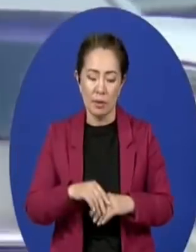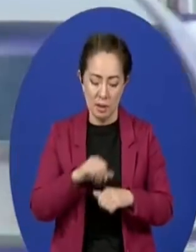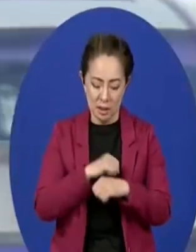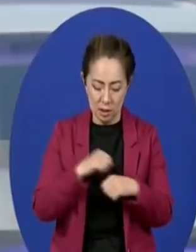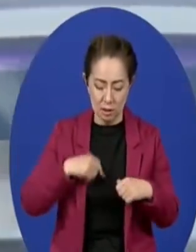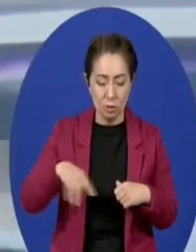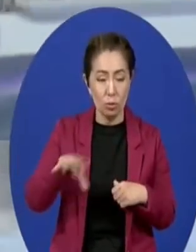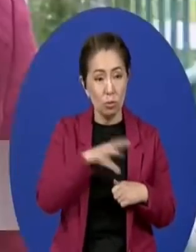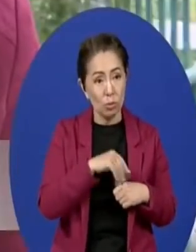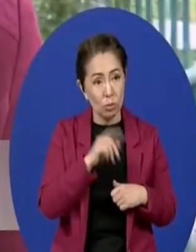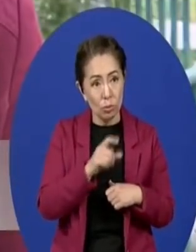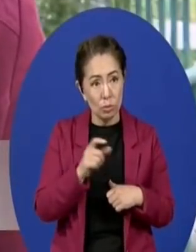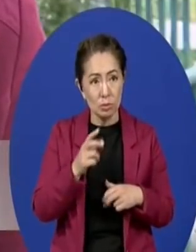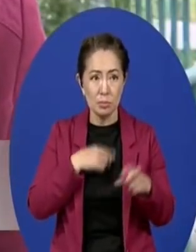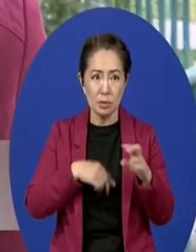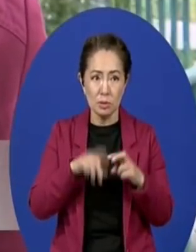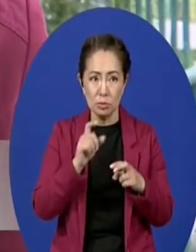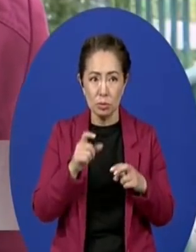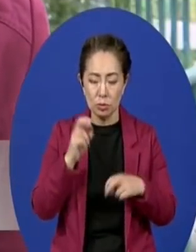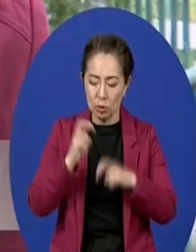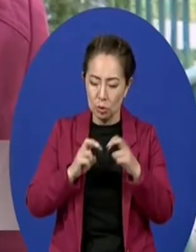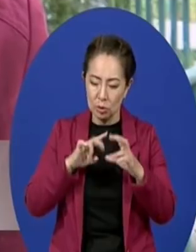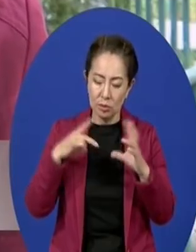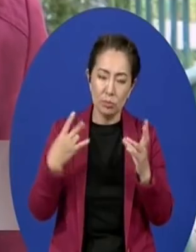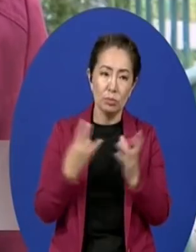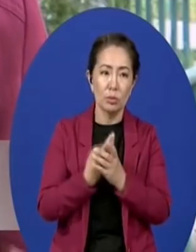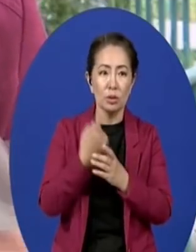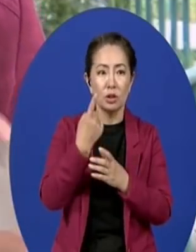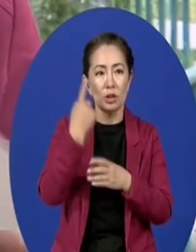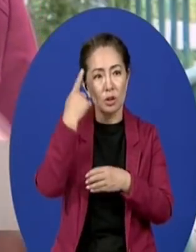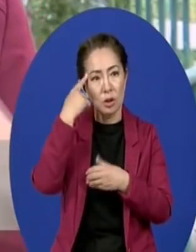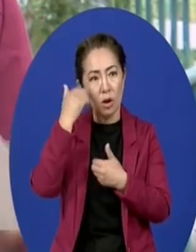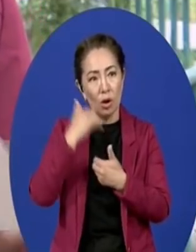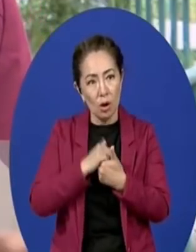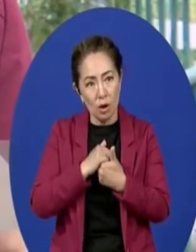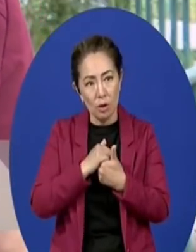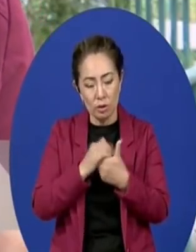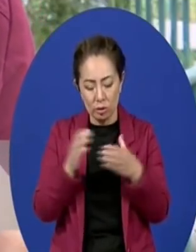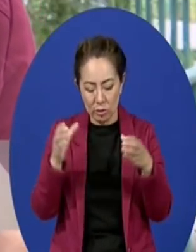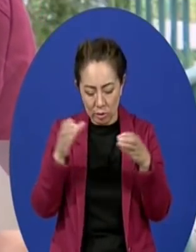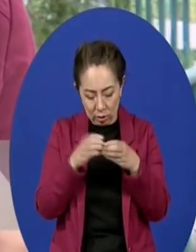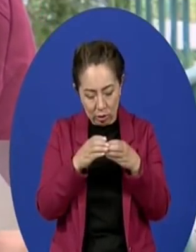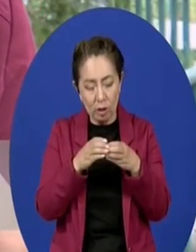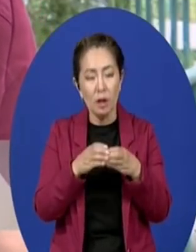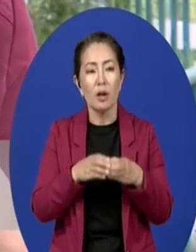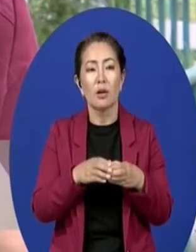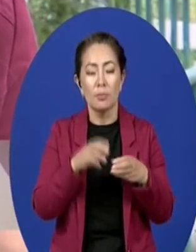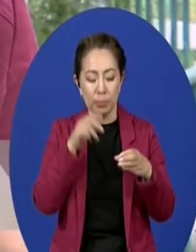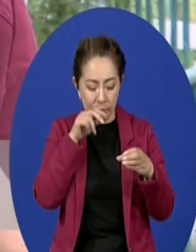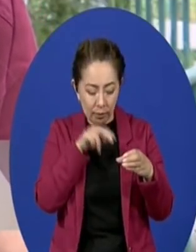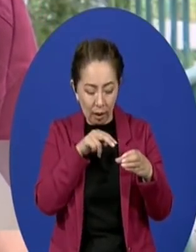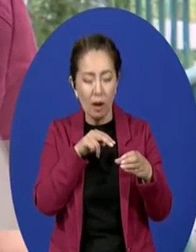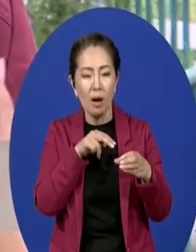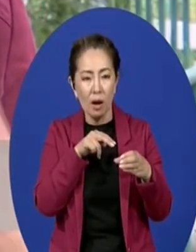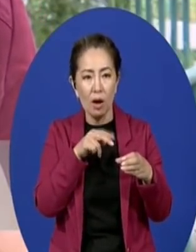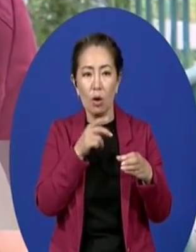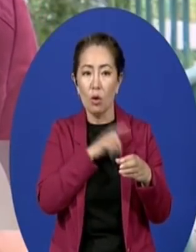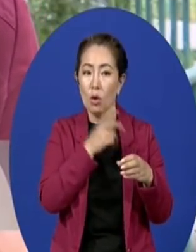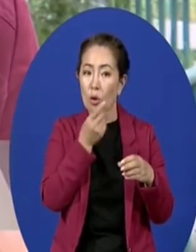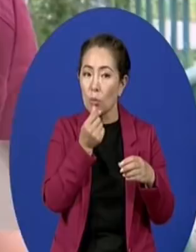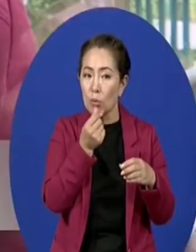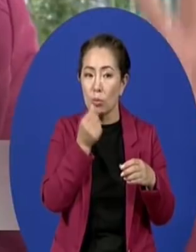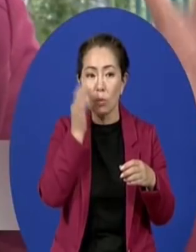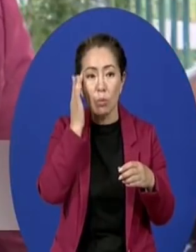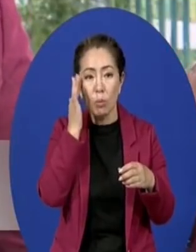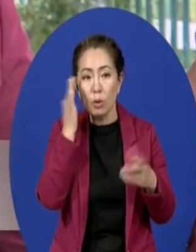иргэд болон бизнес эрхлэгчид үйлдвэрлэгчид маань нэгдмэл ойлголтонд төвлөрөөд тэгээд өөрсдийнхөө нэг үнийн